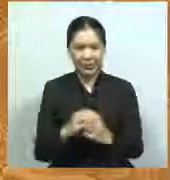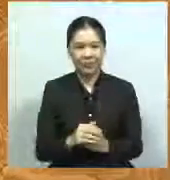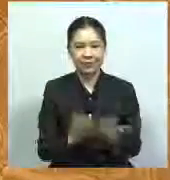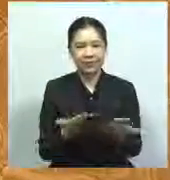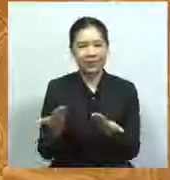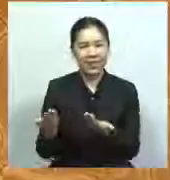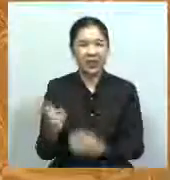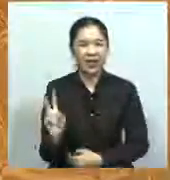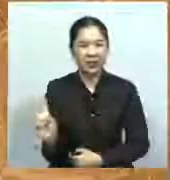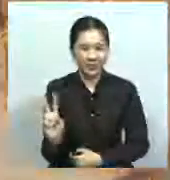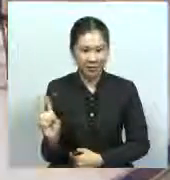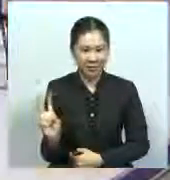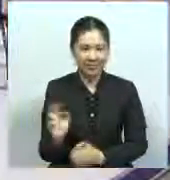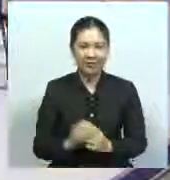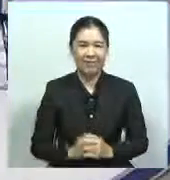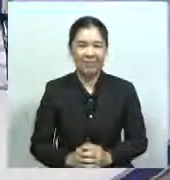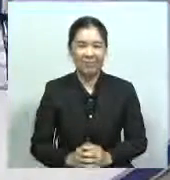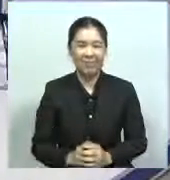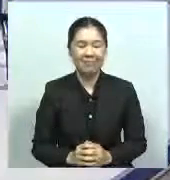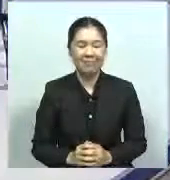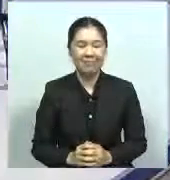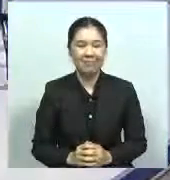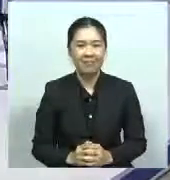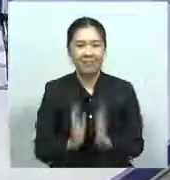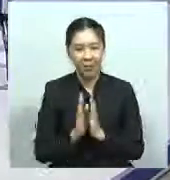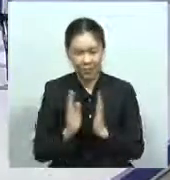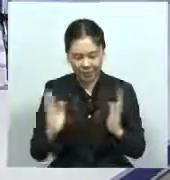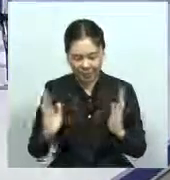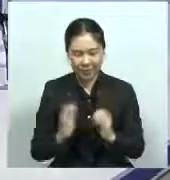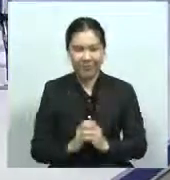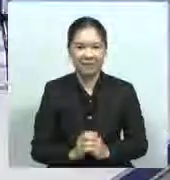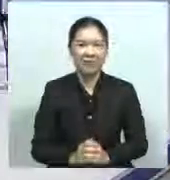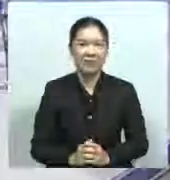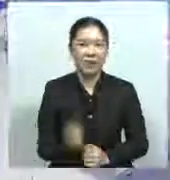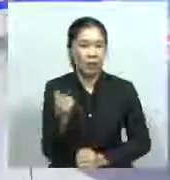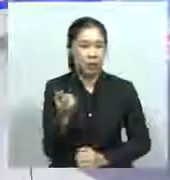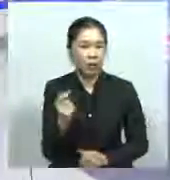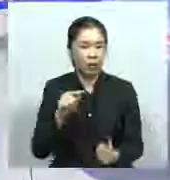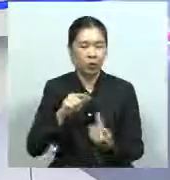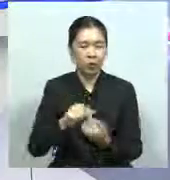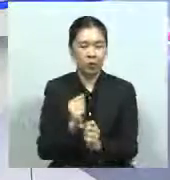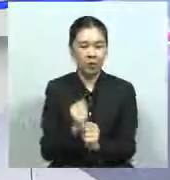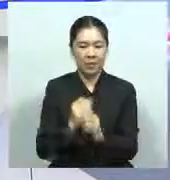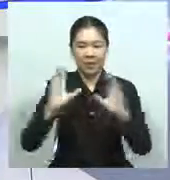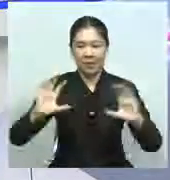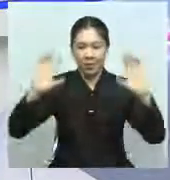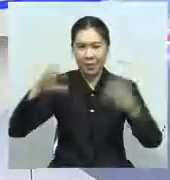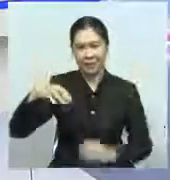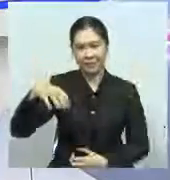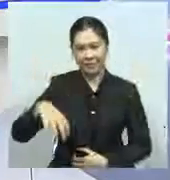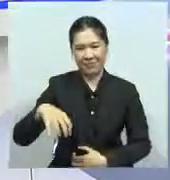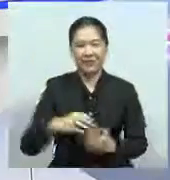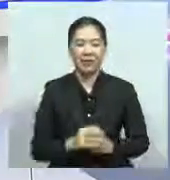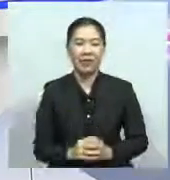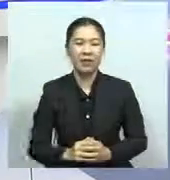ที่คุณสุพนันและคุณกรองแก้วค่ะ ครับขอบคุณคุณปวีณาด้วยนะครับรายงานสดมาจากทำเนียบรัฐบาลนะครับก็อย่างที่คุณปวีณ